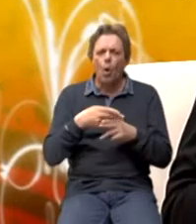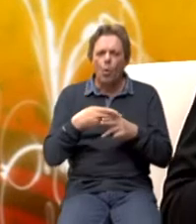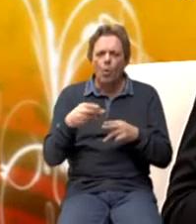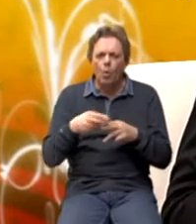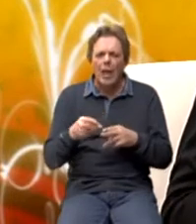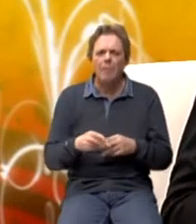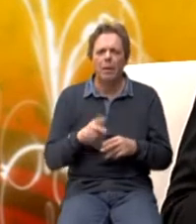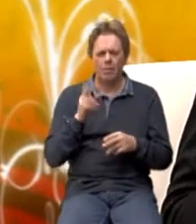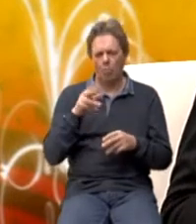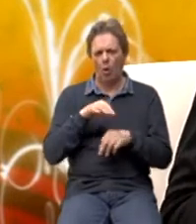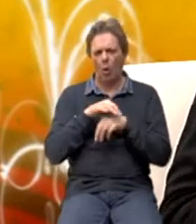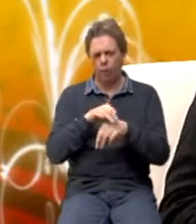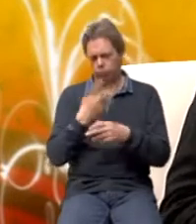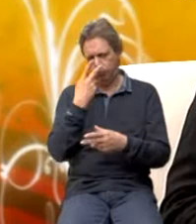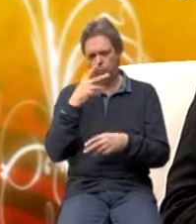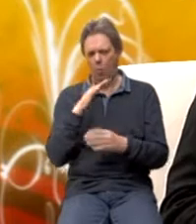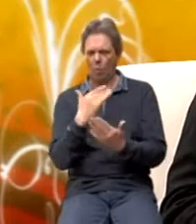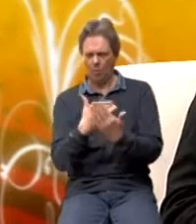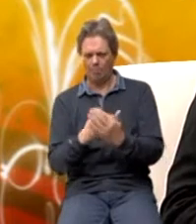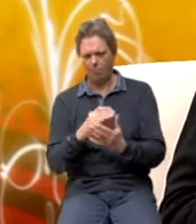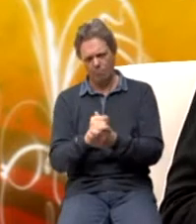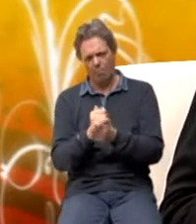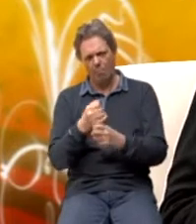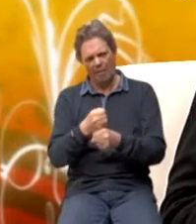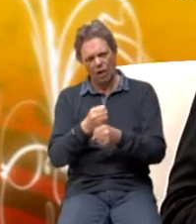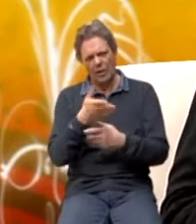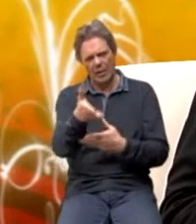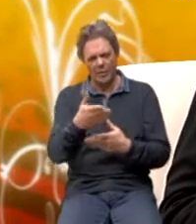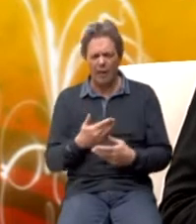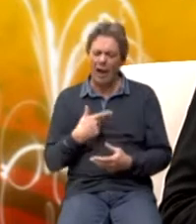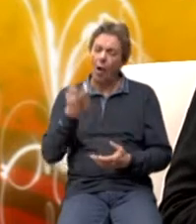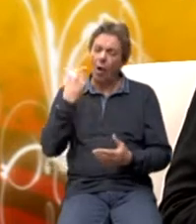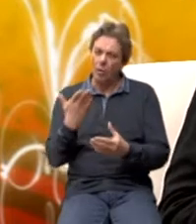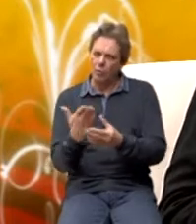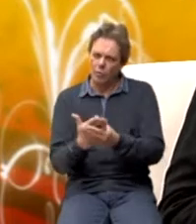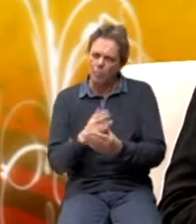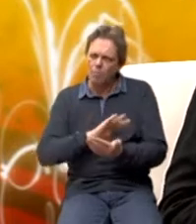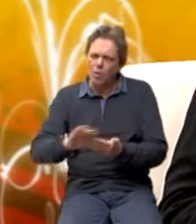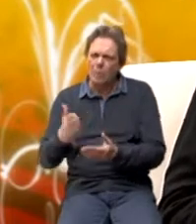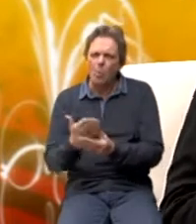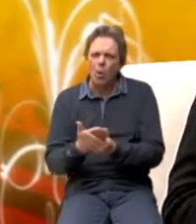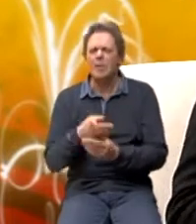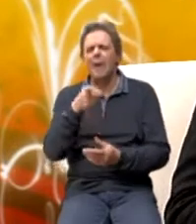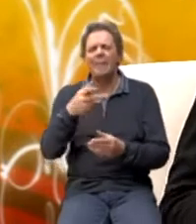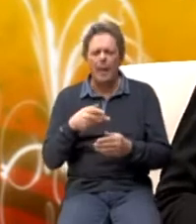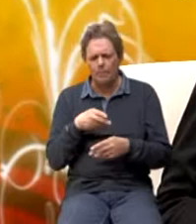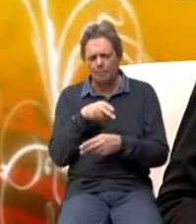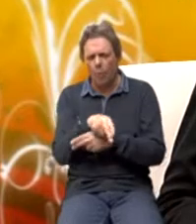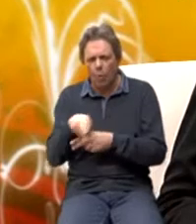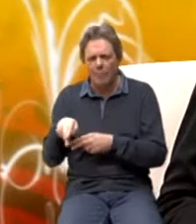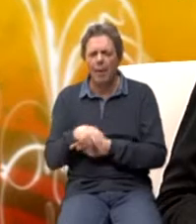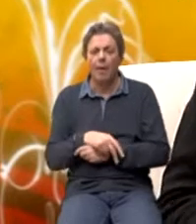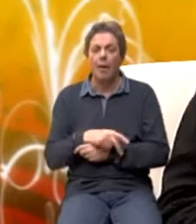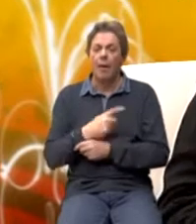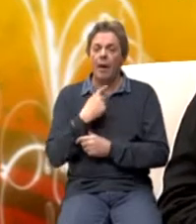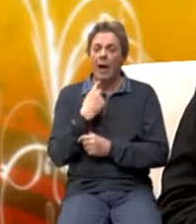se moraju voditi tom uredbom, osobito prilozima. Prilozi te uredbe jasno